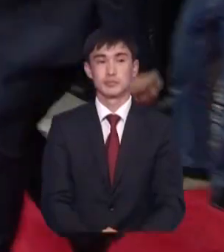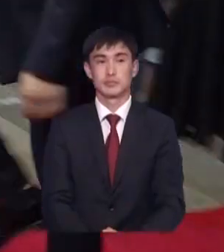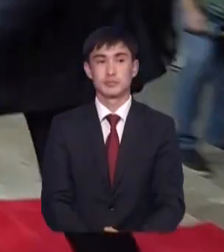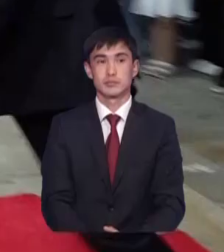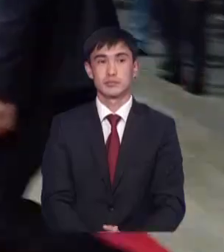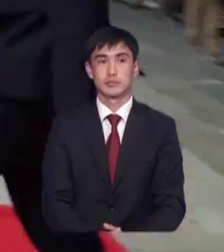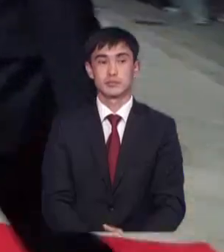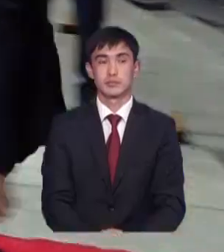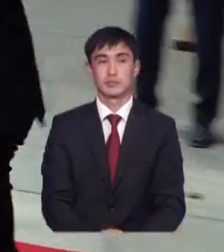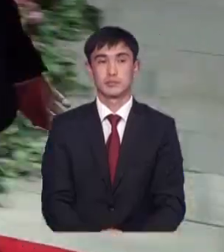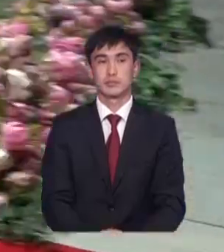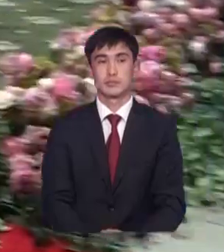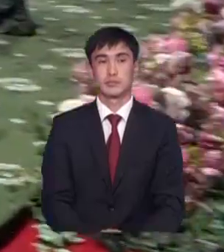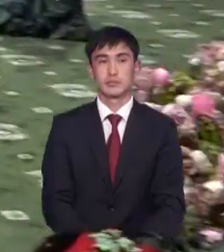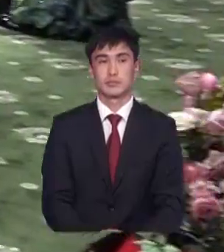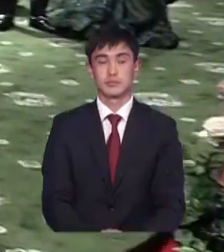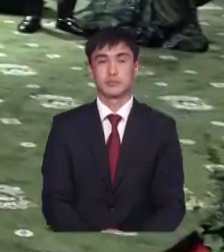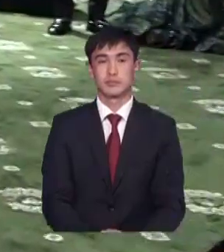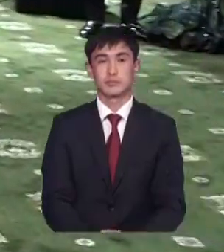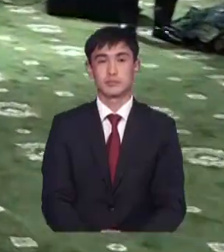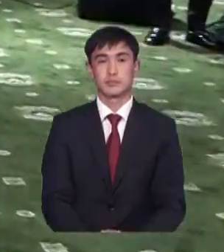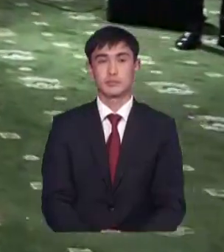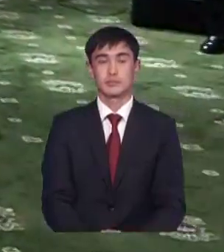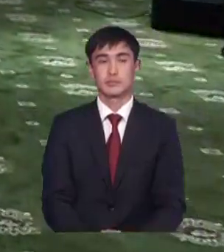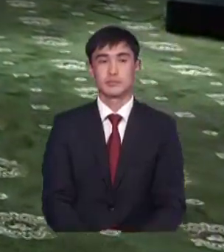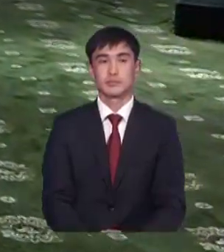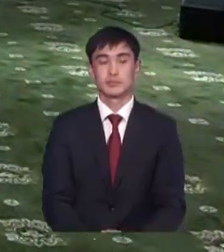Саяхат жобасы талды болған қаласа.